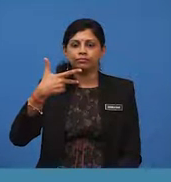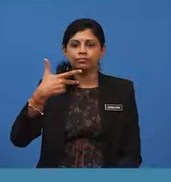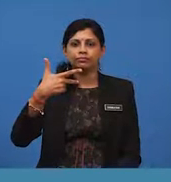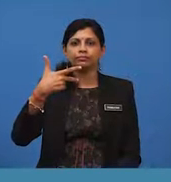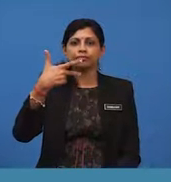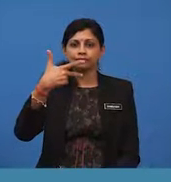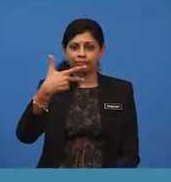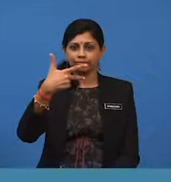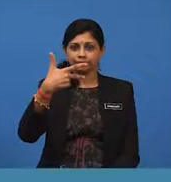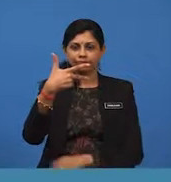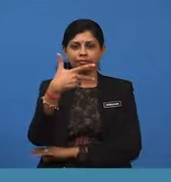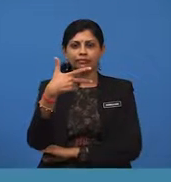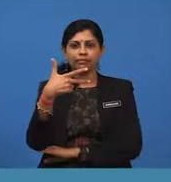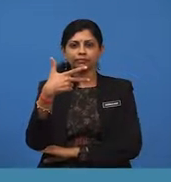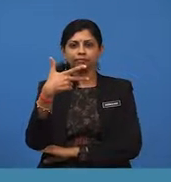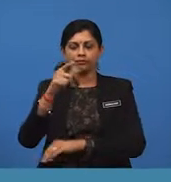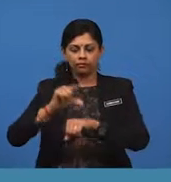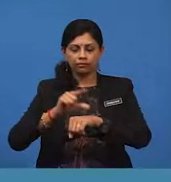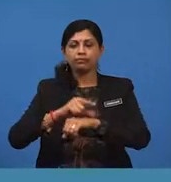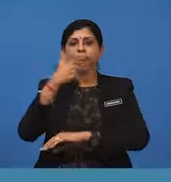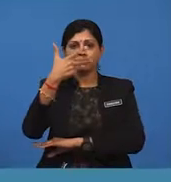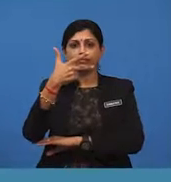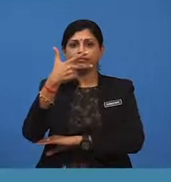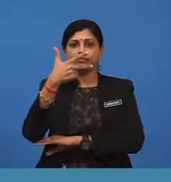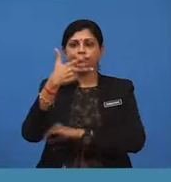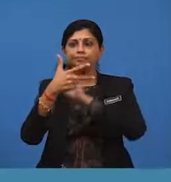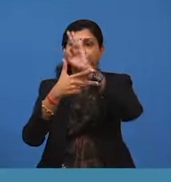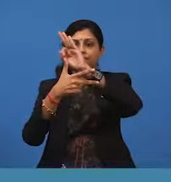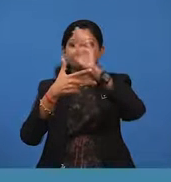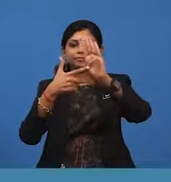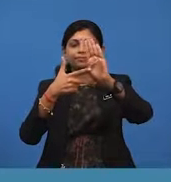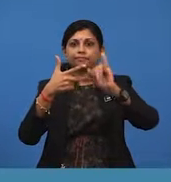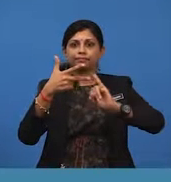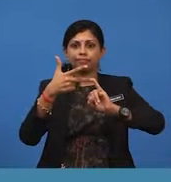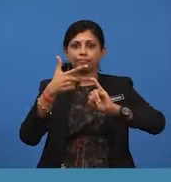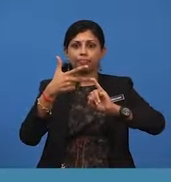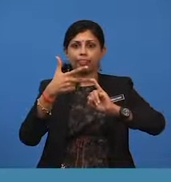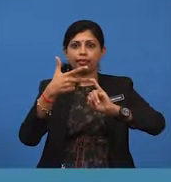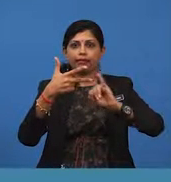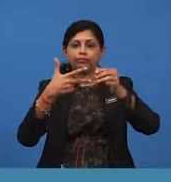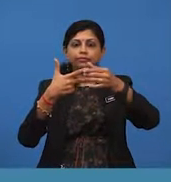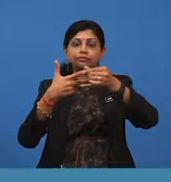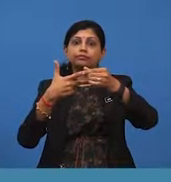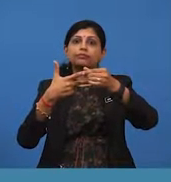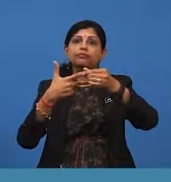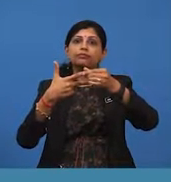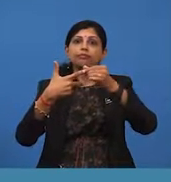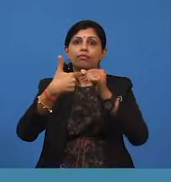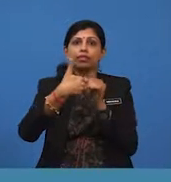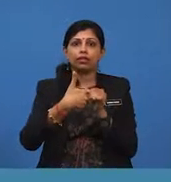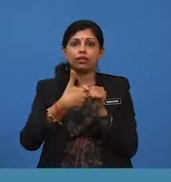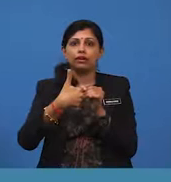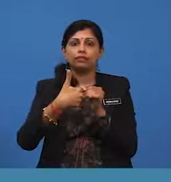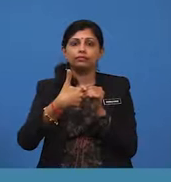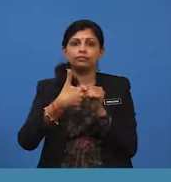untuk menentukan arah arus teraruh. Jari telunjuk dihalakan ke arah medan